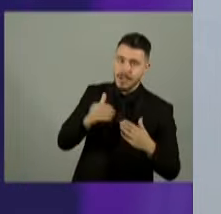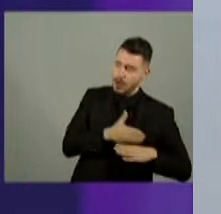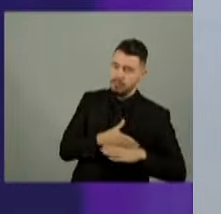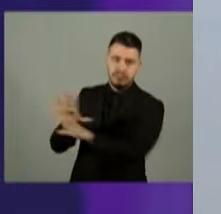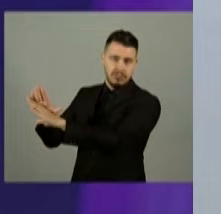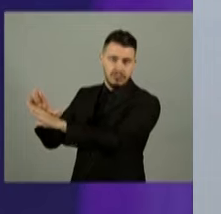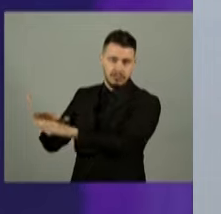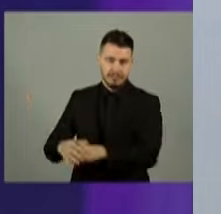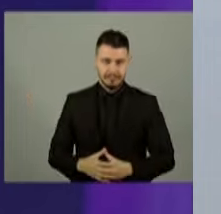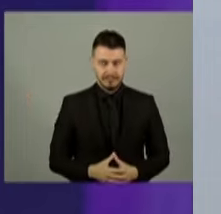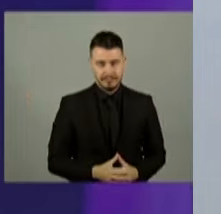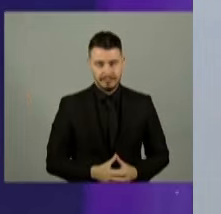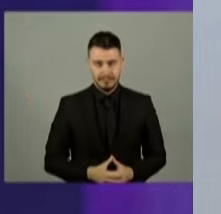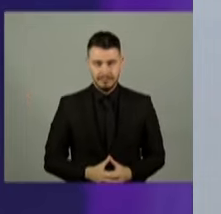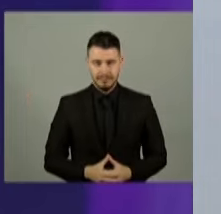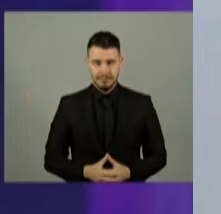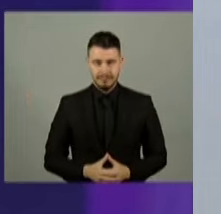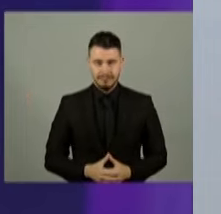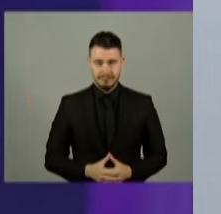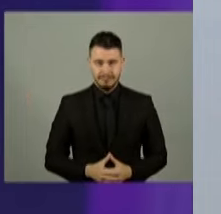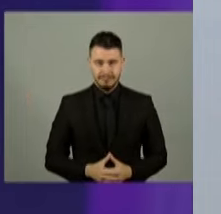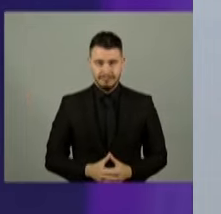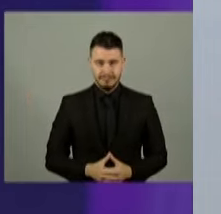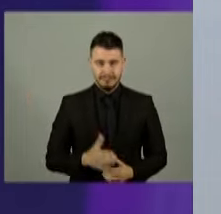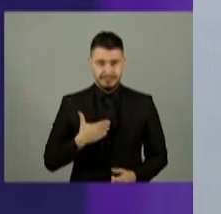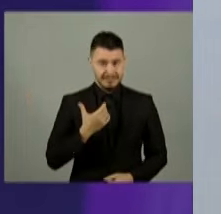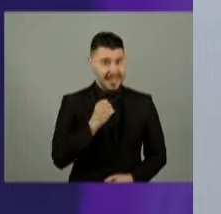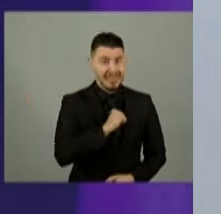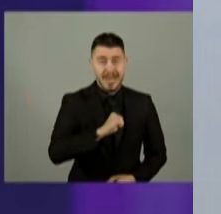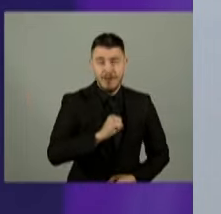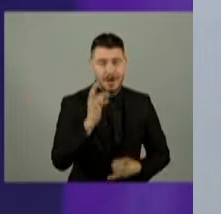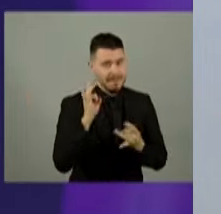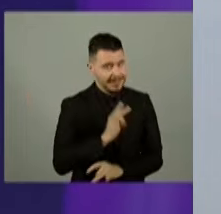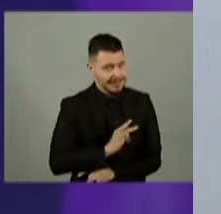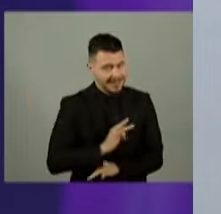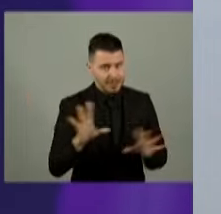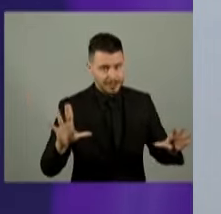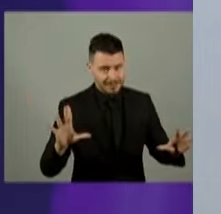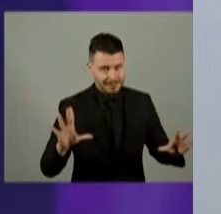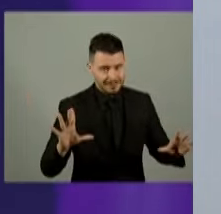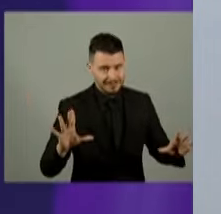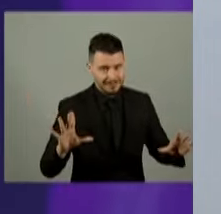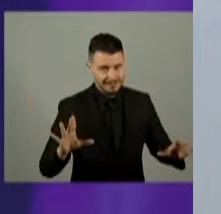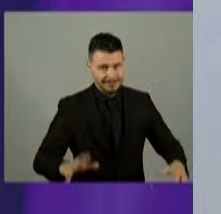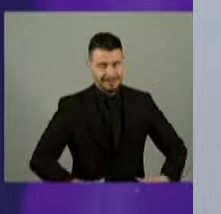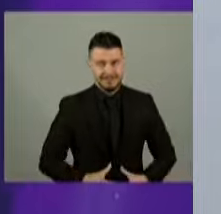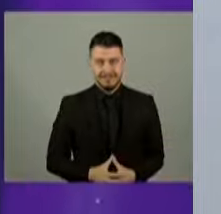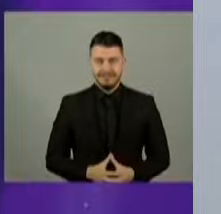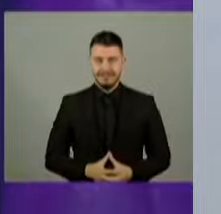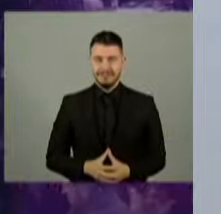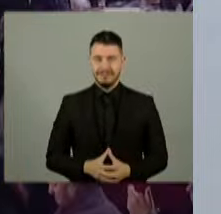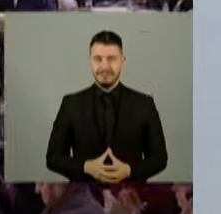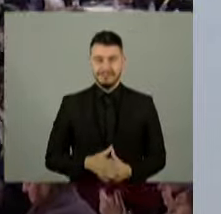Δεν ξέρω πώς θα εξελιχθούν τα πράγματα μέχρι την τελευταία στιγμή. Το σίγουρο πάντως είναι ότι ο κύριος Κασελάκης δεν